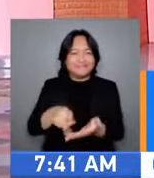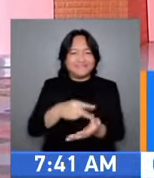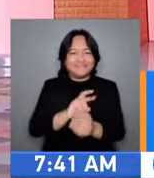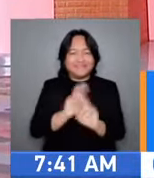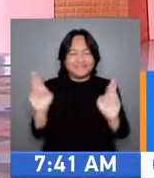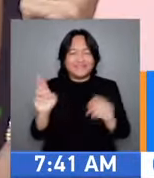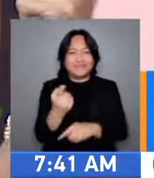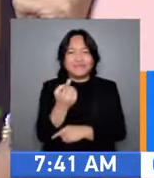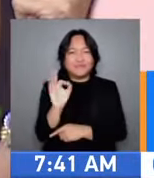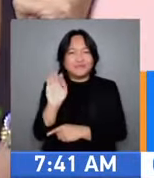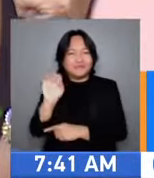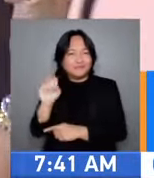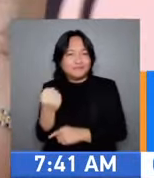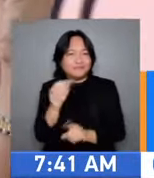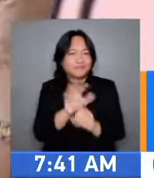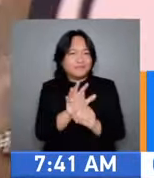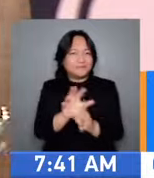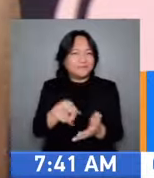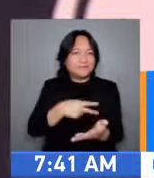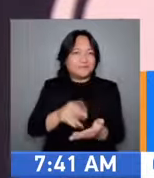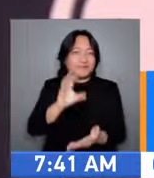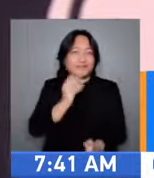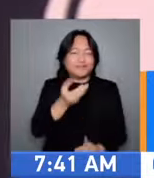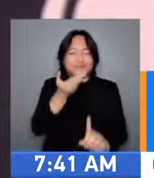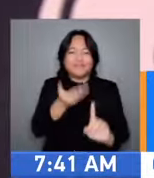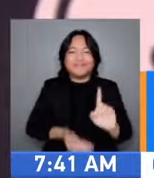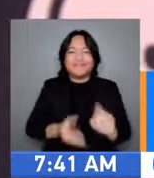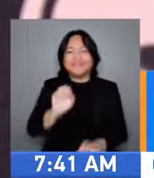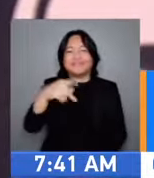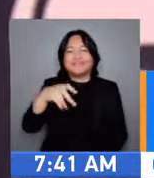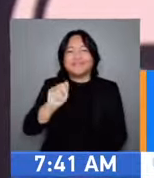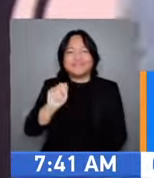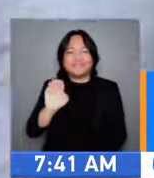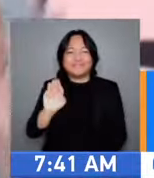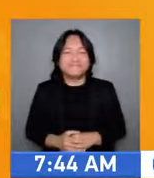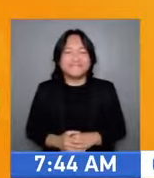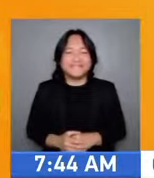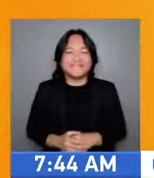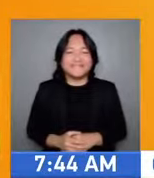na with Spencer Reyes! Thank you.